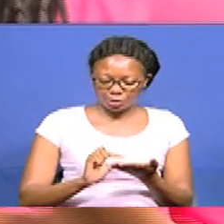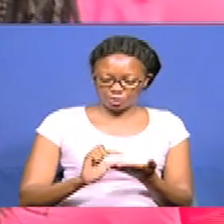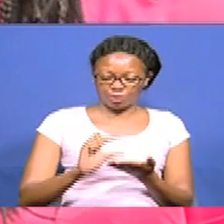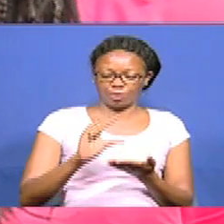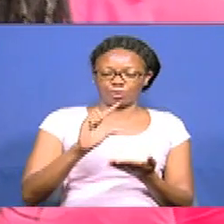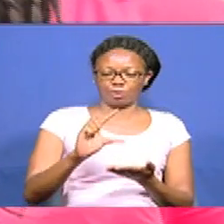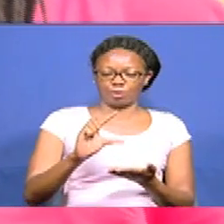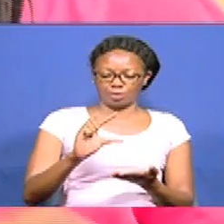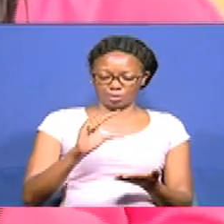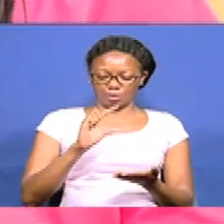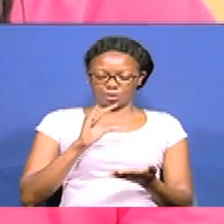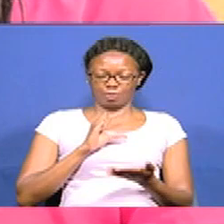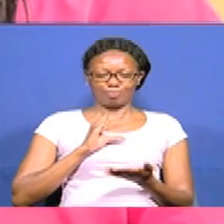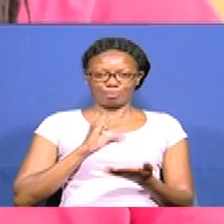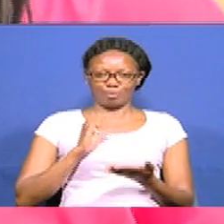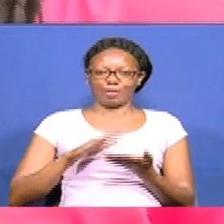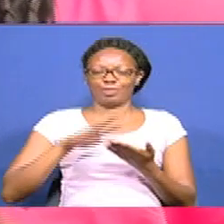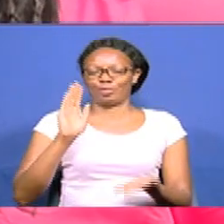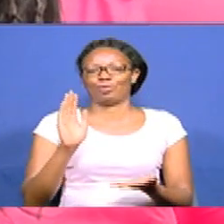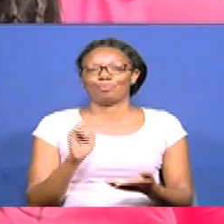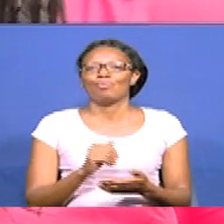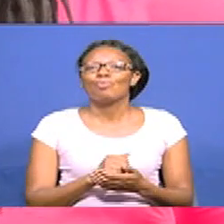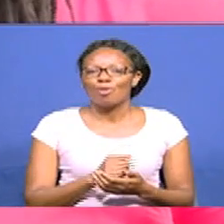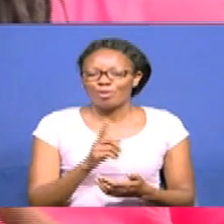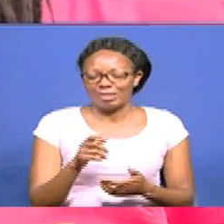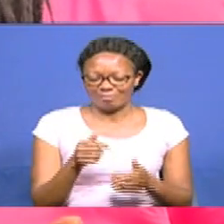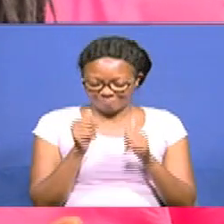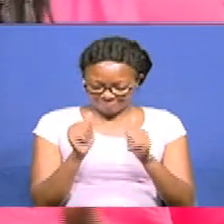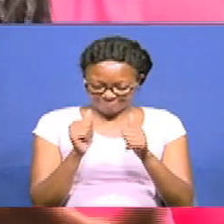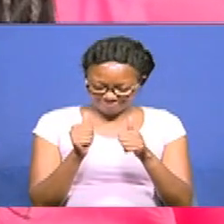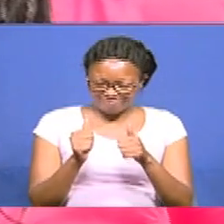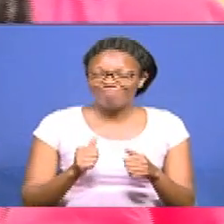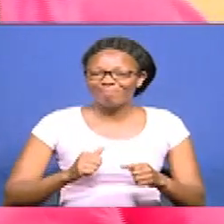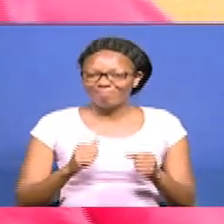tukihesabu ile pesa umetumia na ile pesa umeuza, kuna profit. Kwa hivyo hata hiyo profit